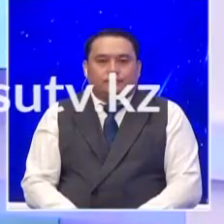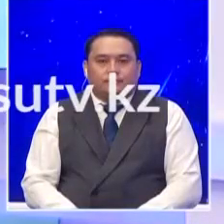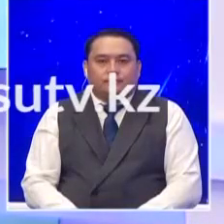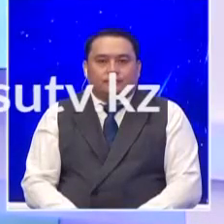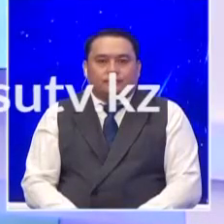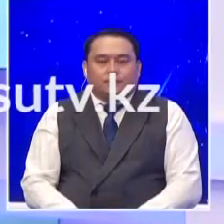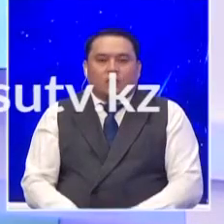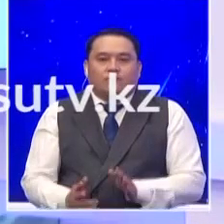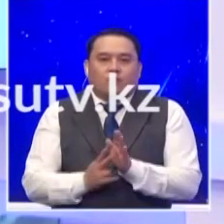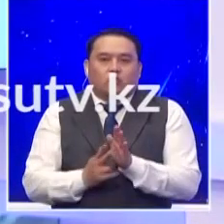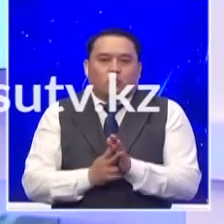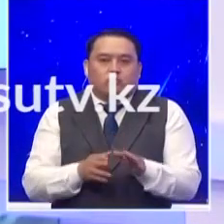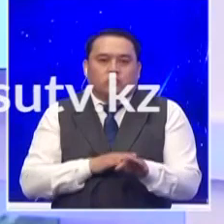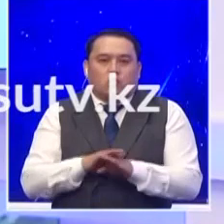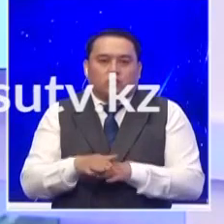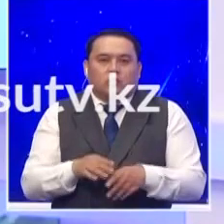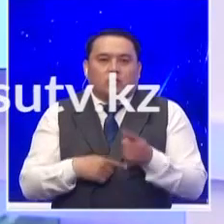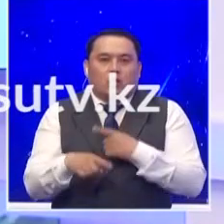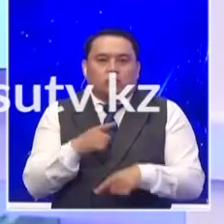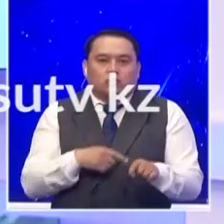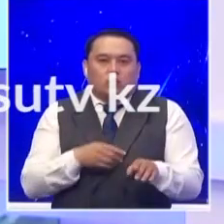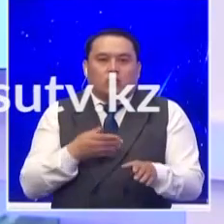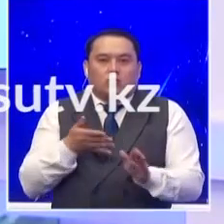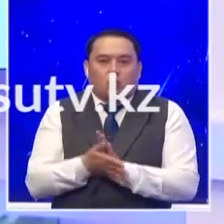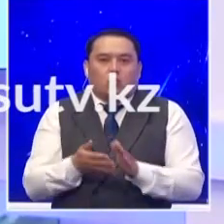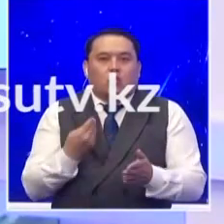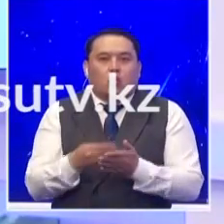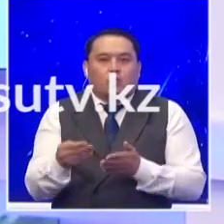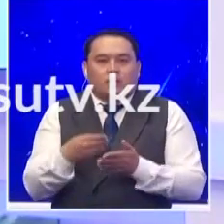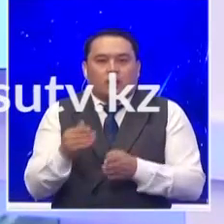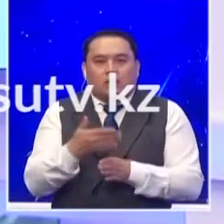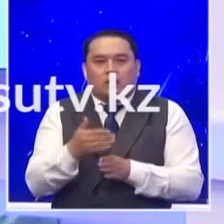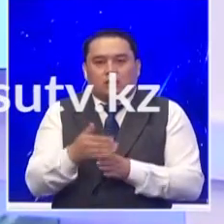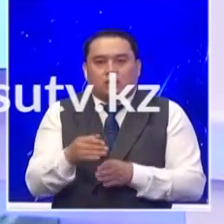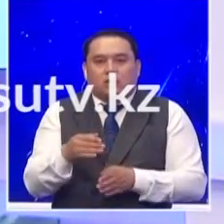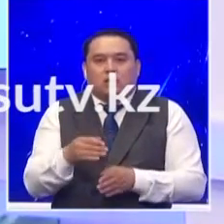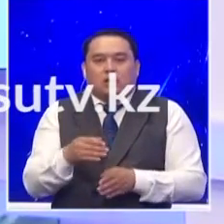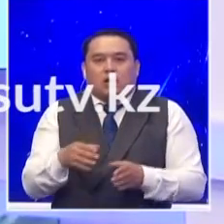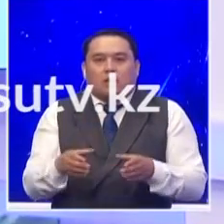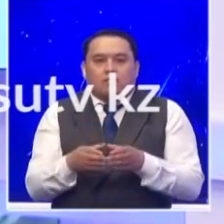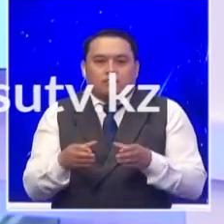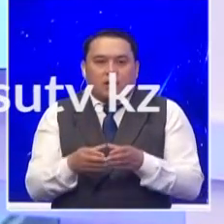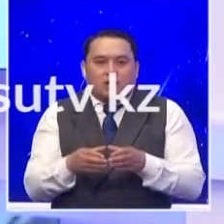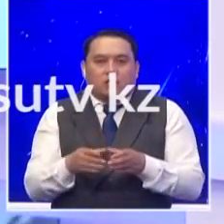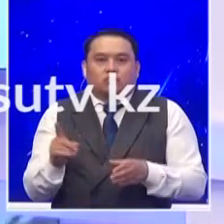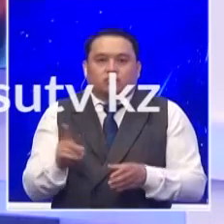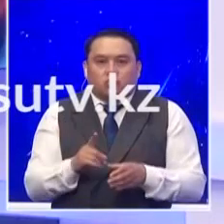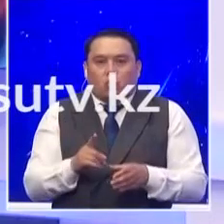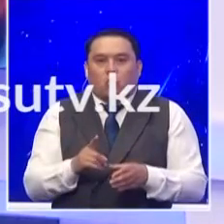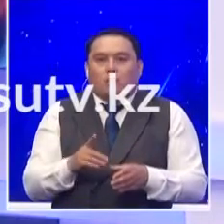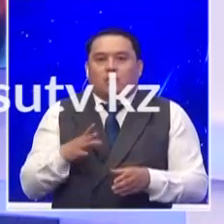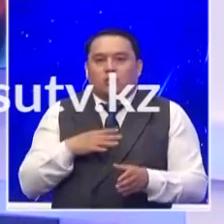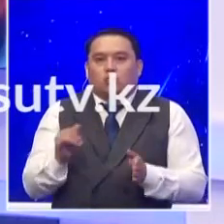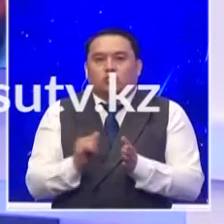Volkswagen должен полностью компенсировать расходы покупателям, которые приобрели кредит дизельные автомобили компании. Речь идет о моделях, где